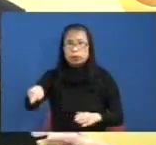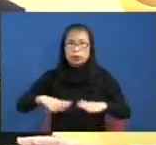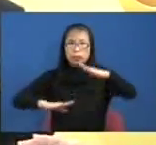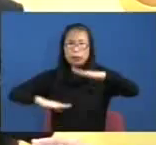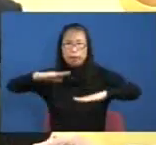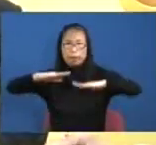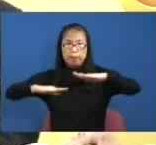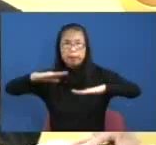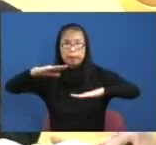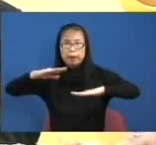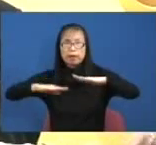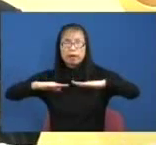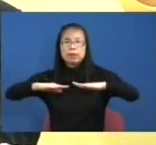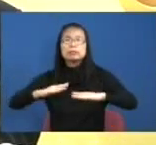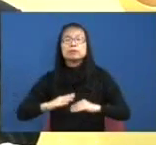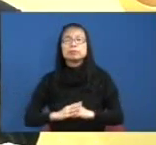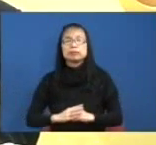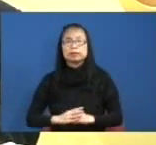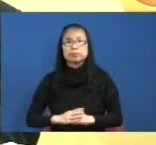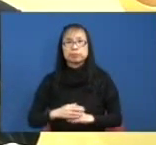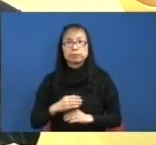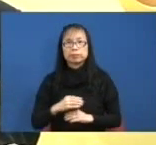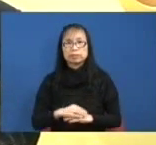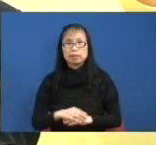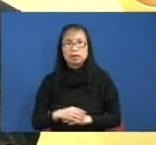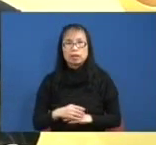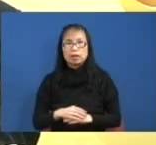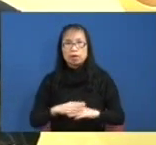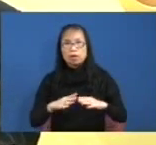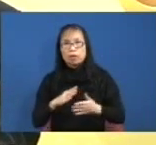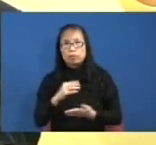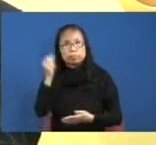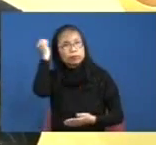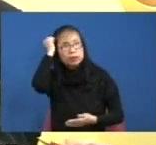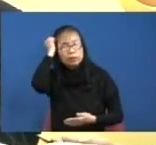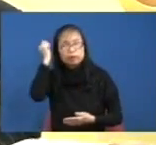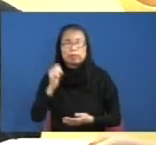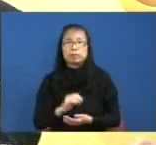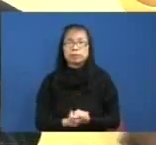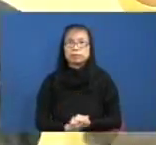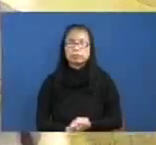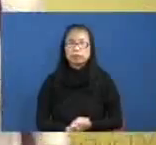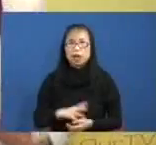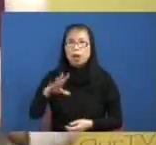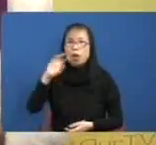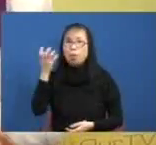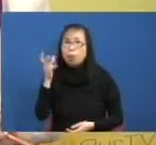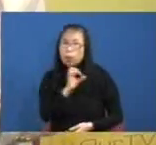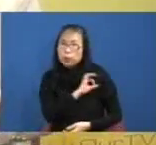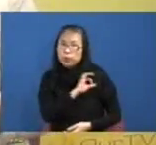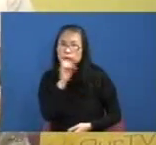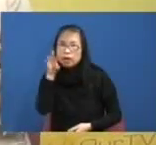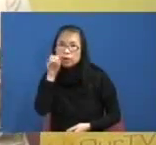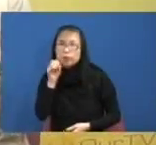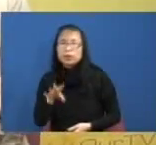衡咧，其實係真係即係好難平衡到各方面嘅。 係啊，另外黃會長我又即係傾開啦，